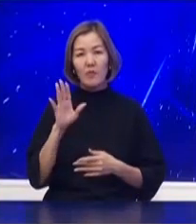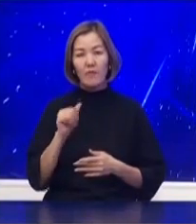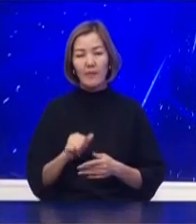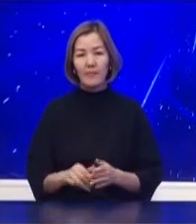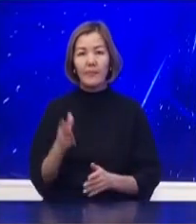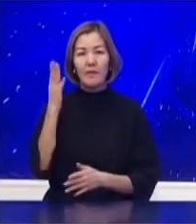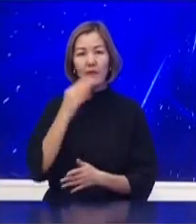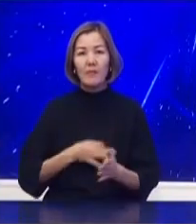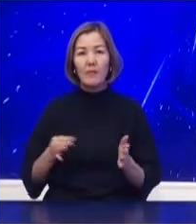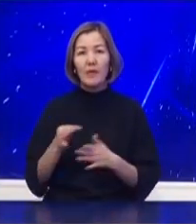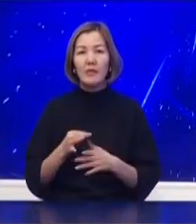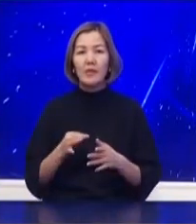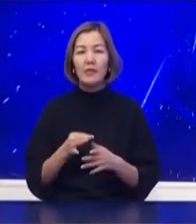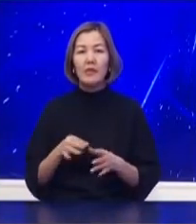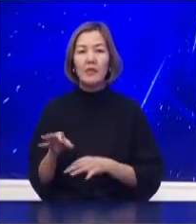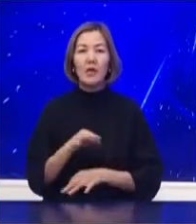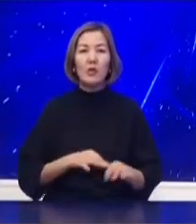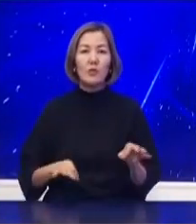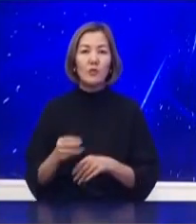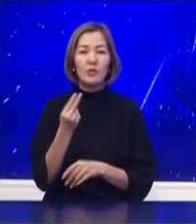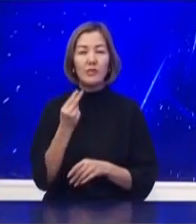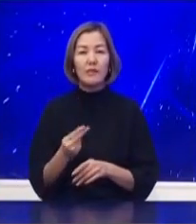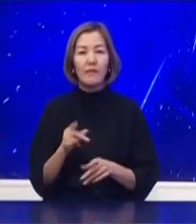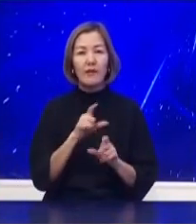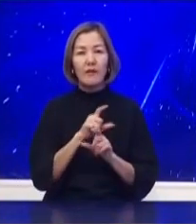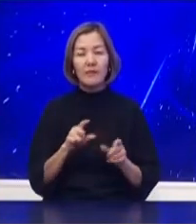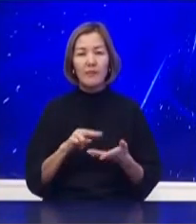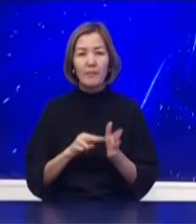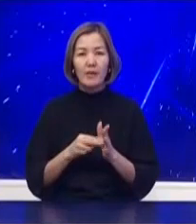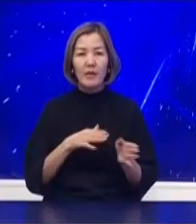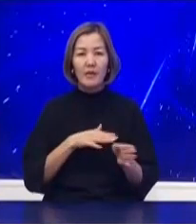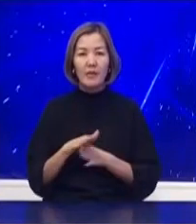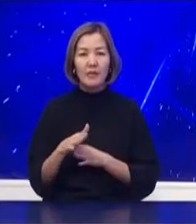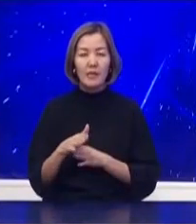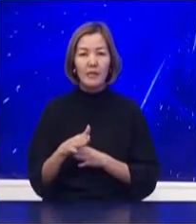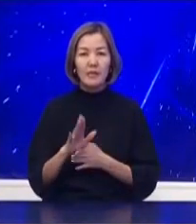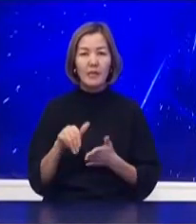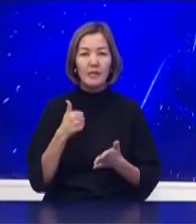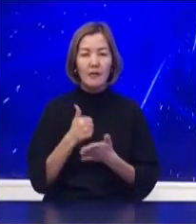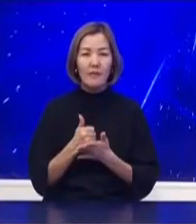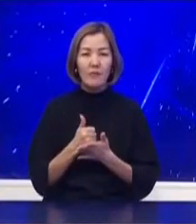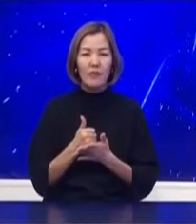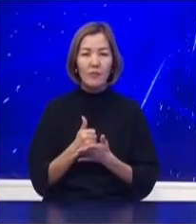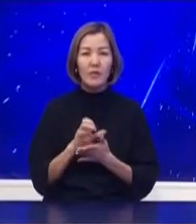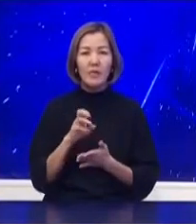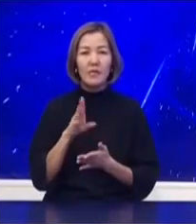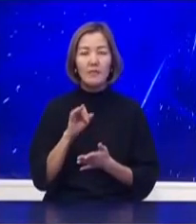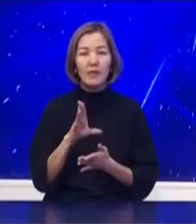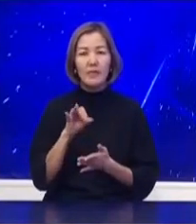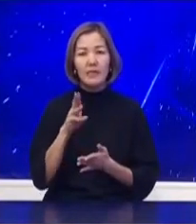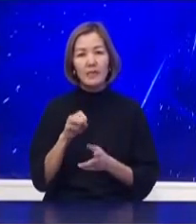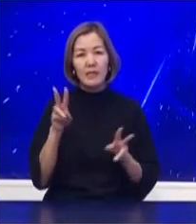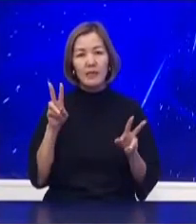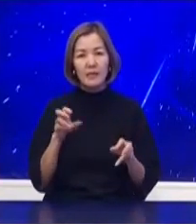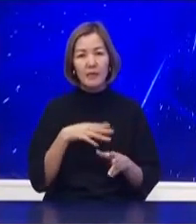в Алматинской области разработана дорожная карта цифровизации план является составной частью концепции Smart Сити структура